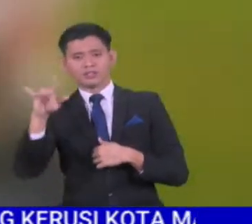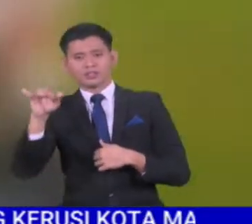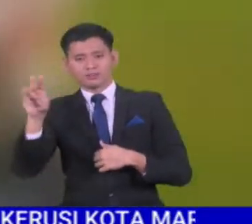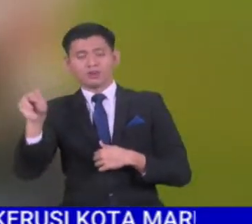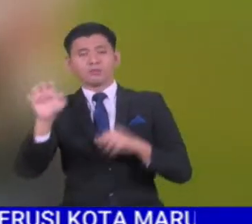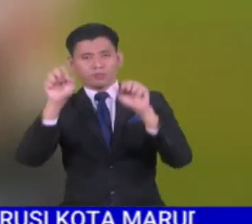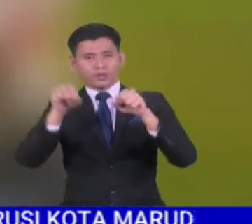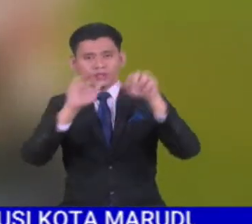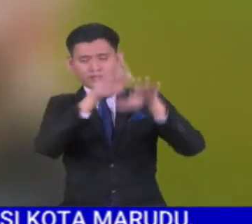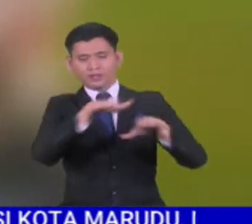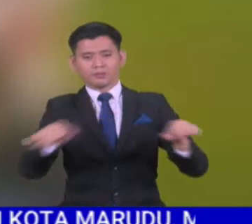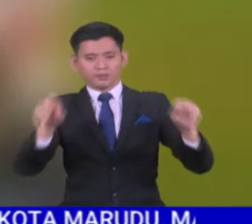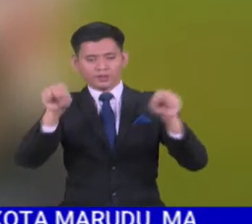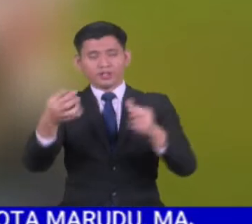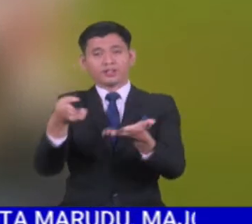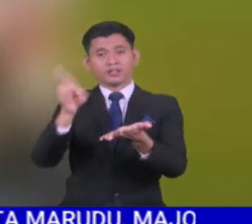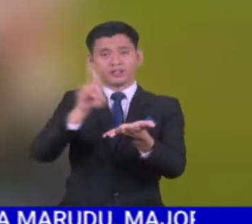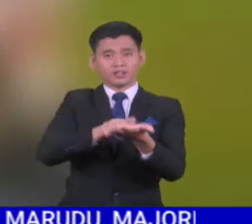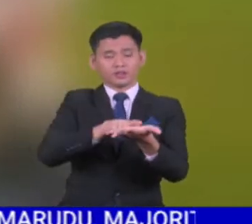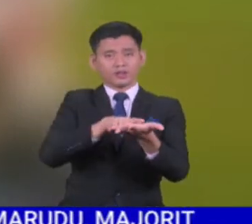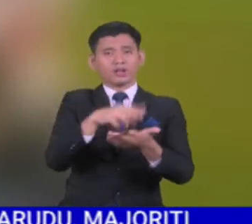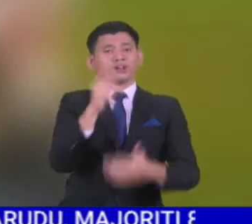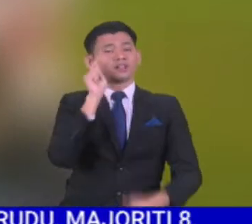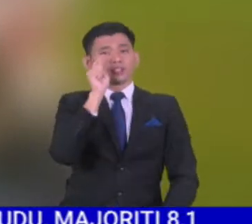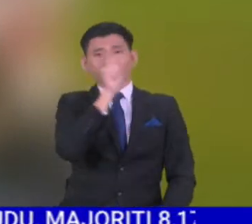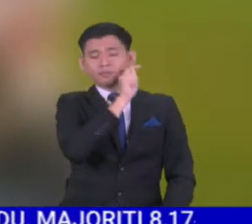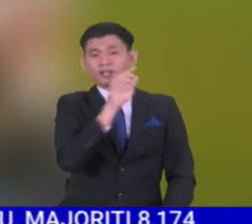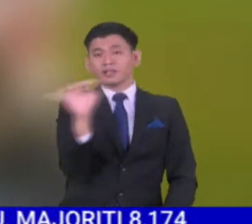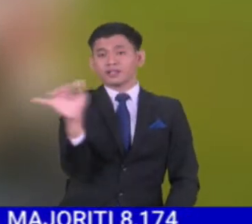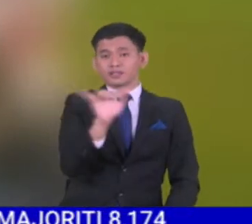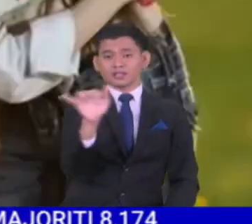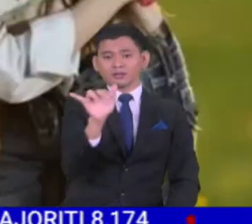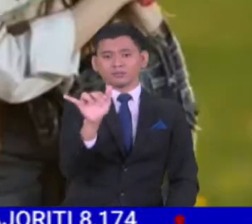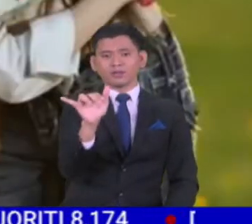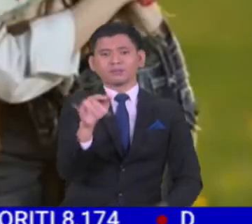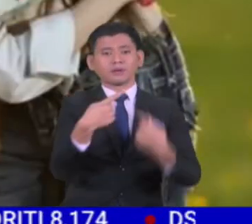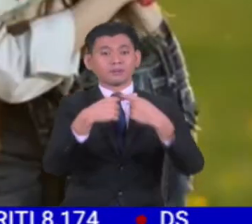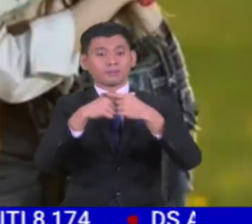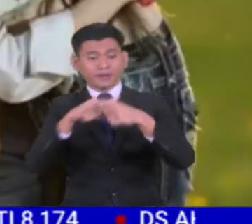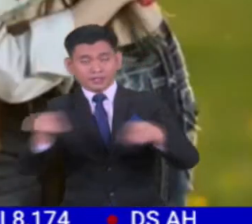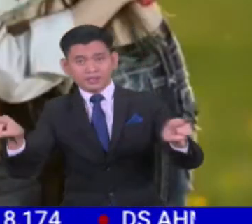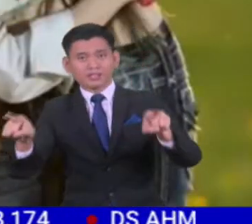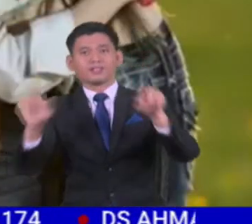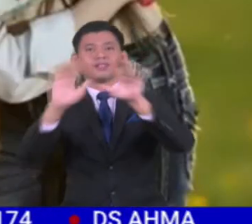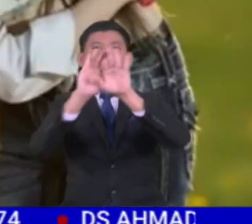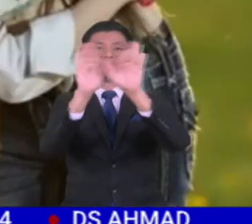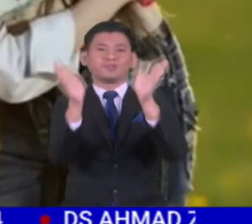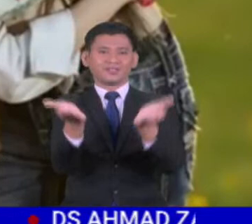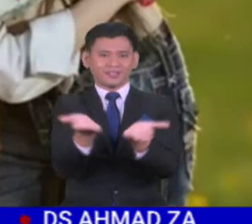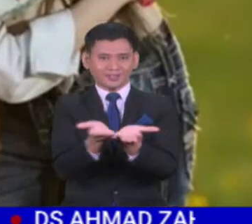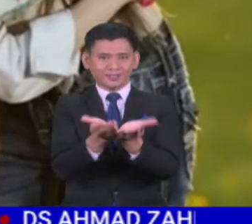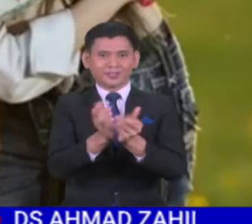adik-beradik berkenaan memegang rekod sebagai kembar seiras paling berbeza di dunia.